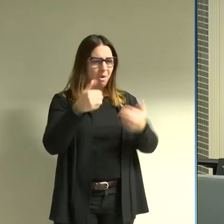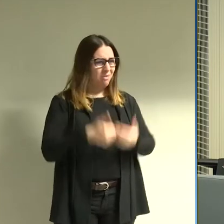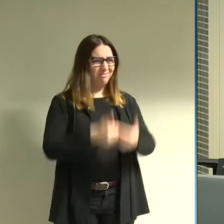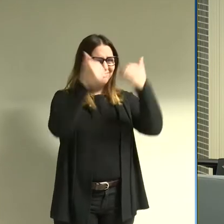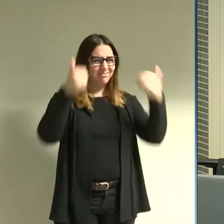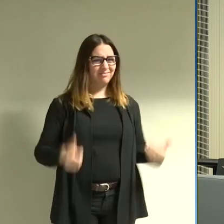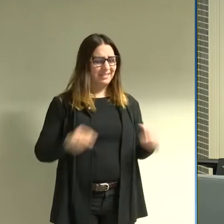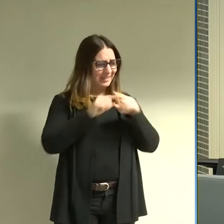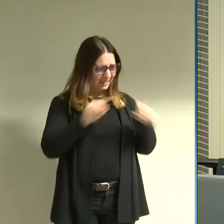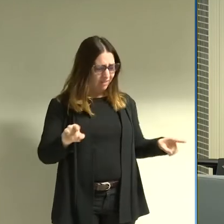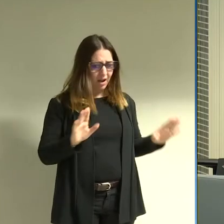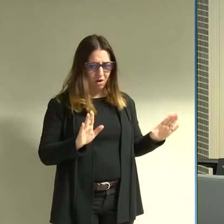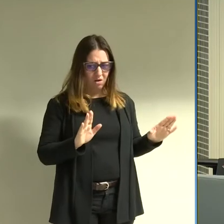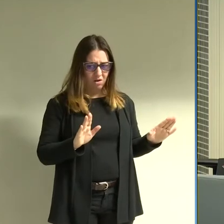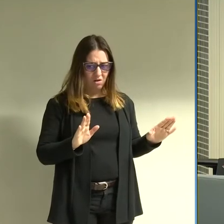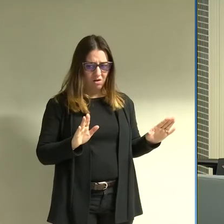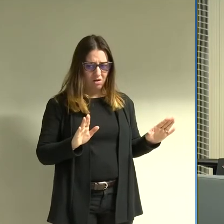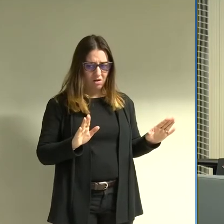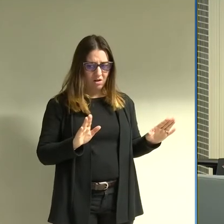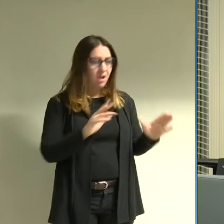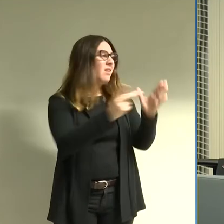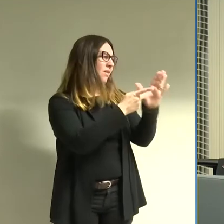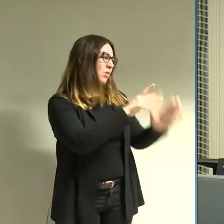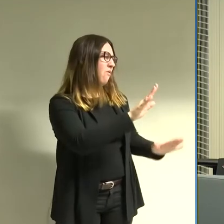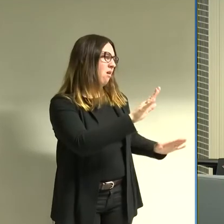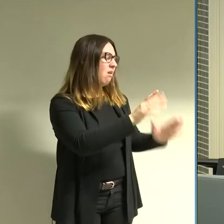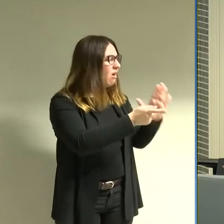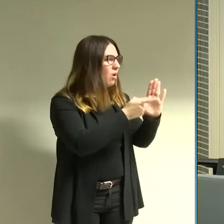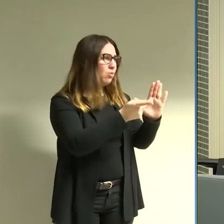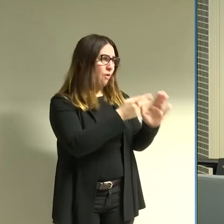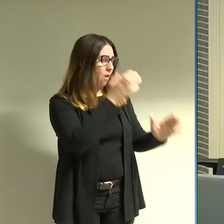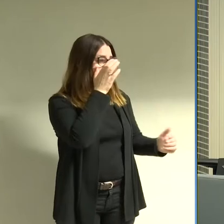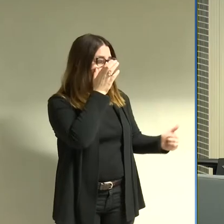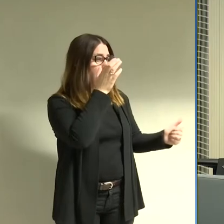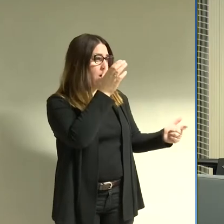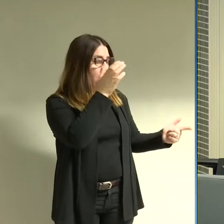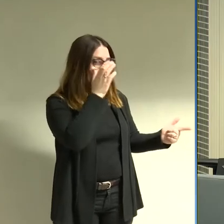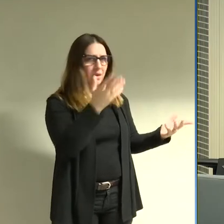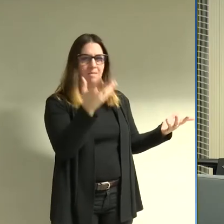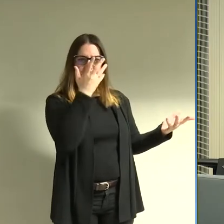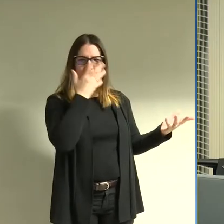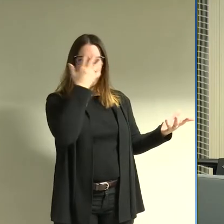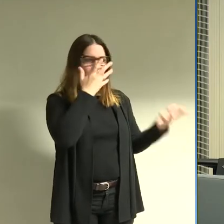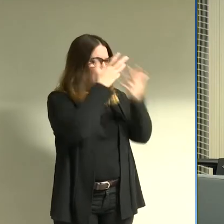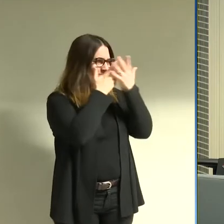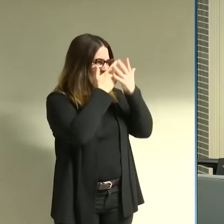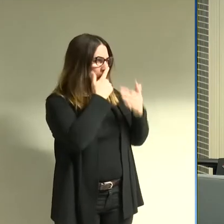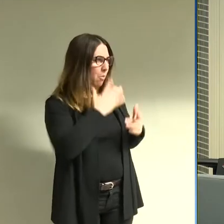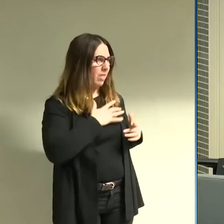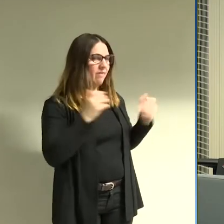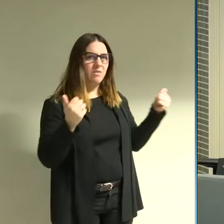différentes temps bien ça fait deux fois que ça fait deux fois que je l'entends mais j'ai l'impression qu'il ya une confusion